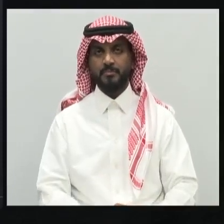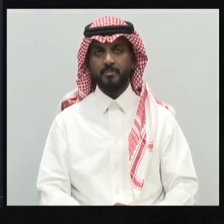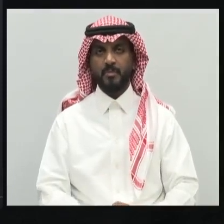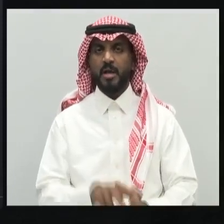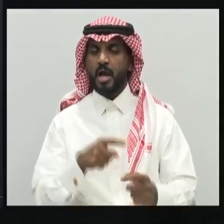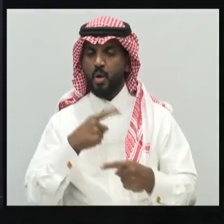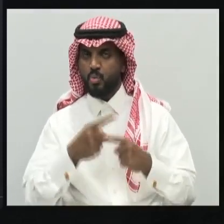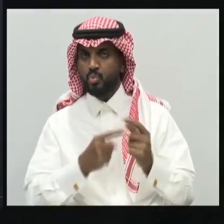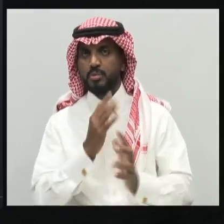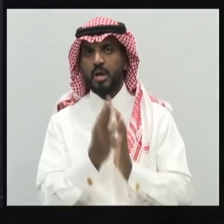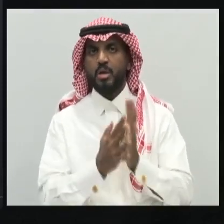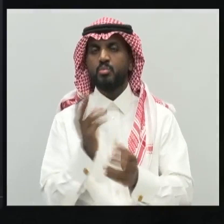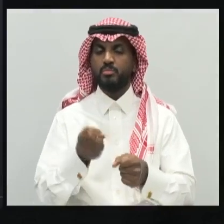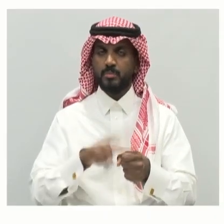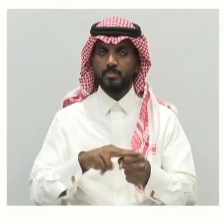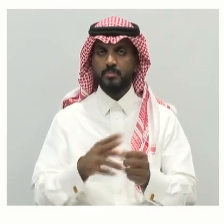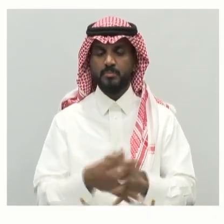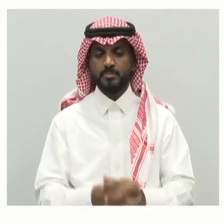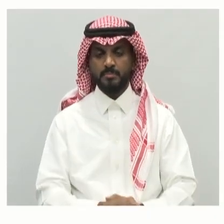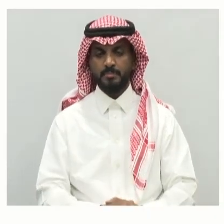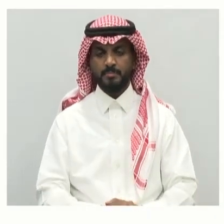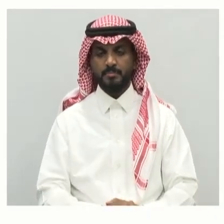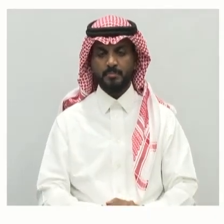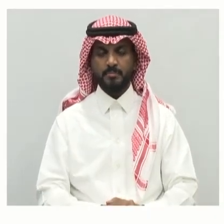مسموع هل يقرا